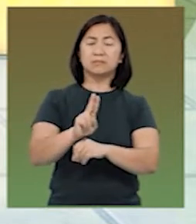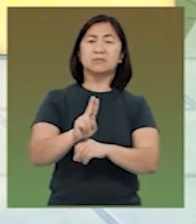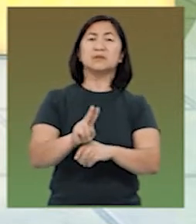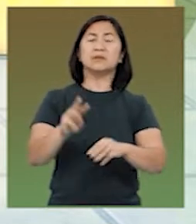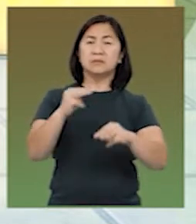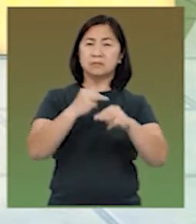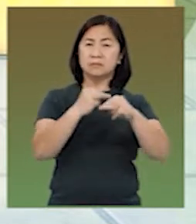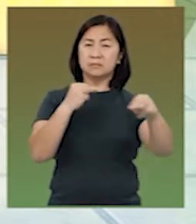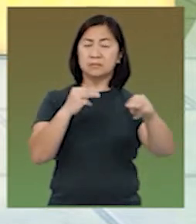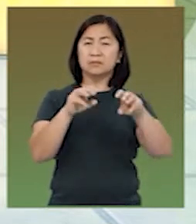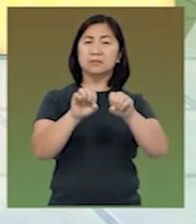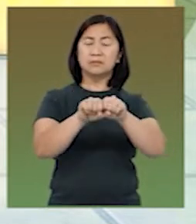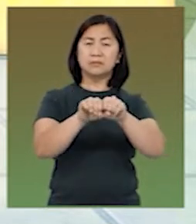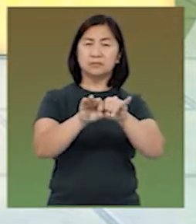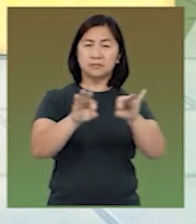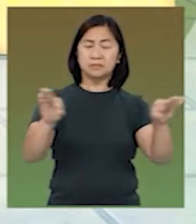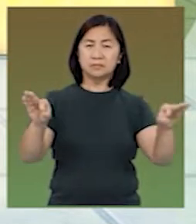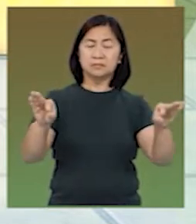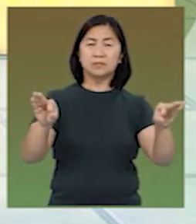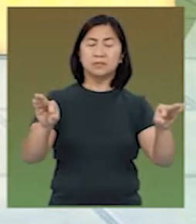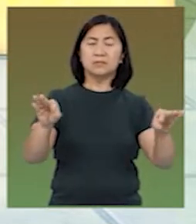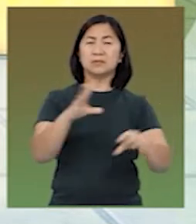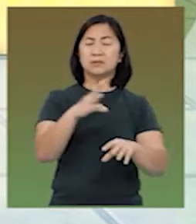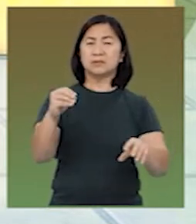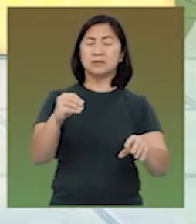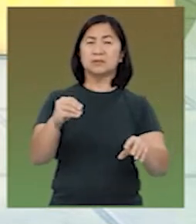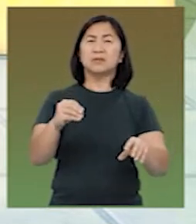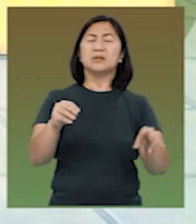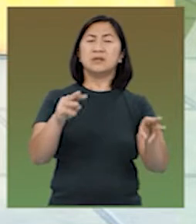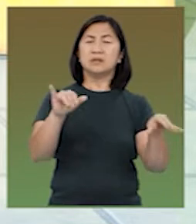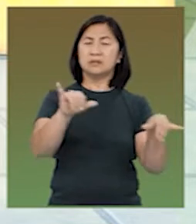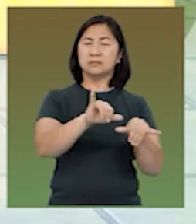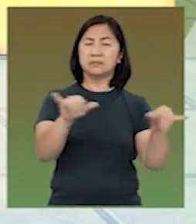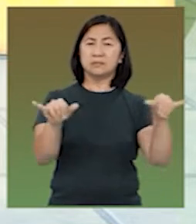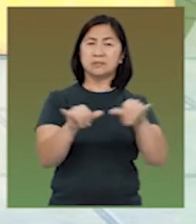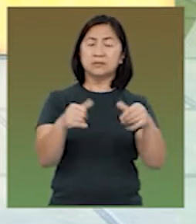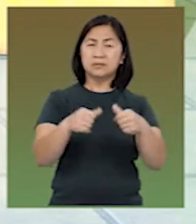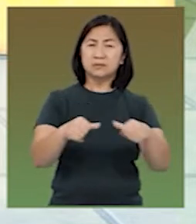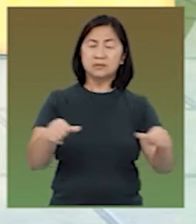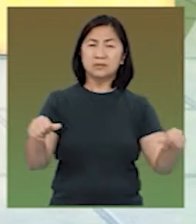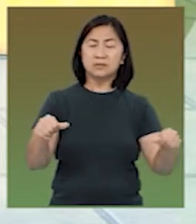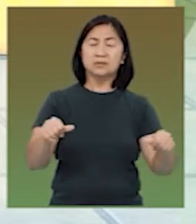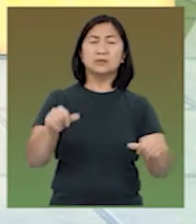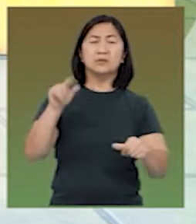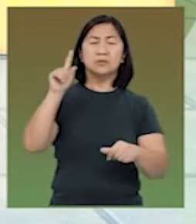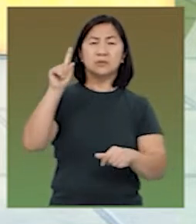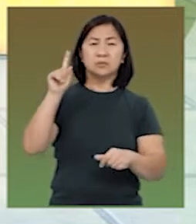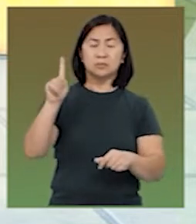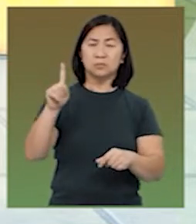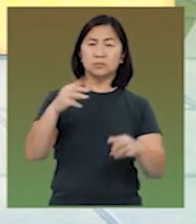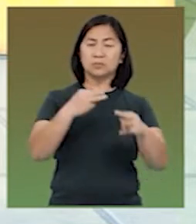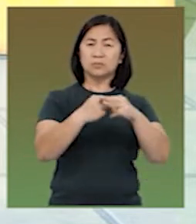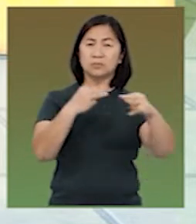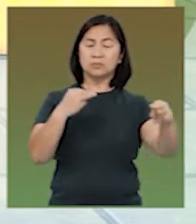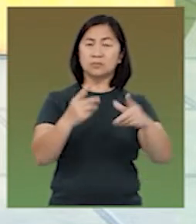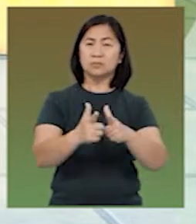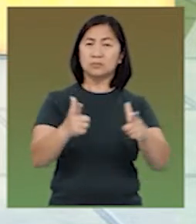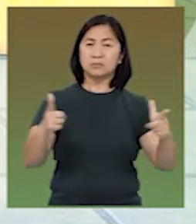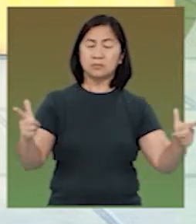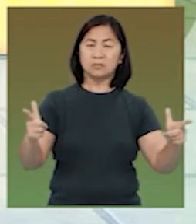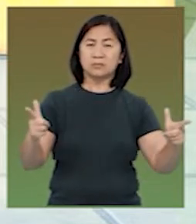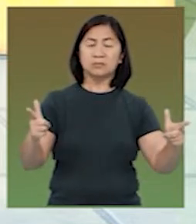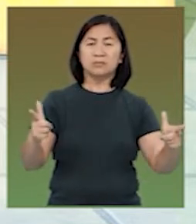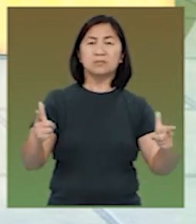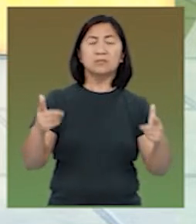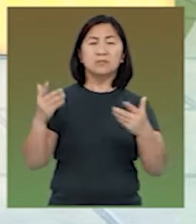meter stick at ang measuring tape. 1 meter po ang nakuha kong sukat na haba nito.